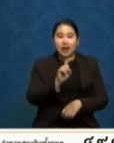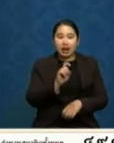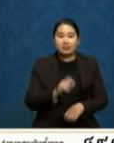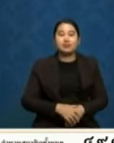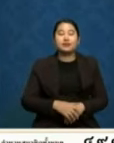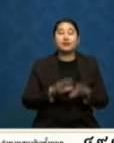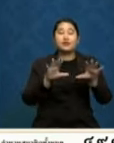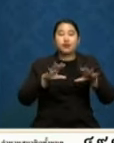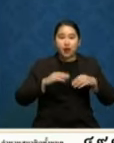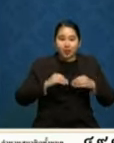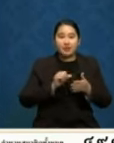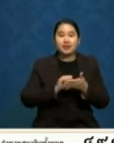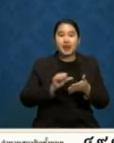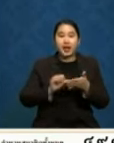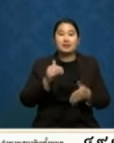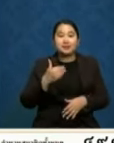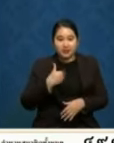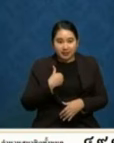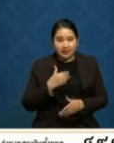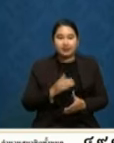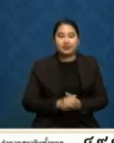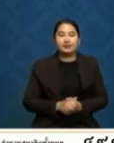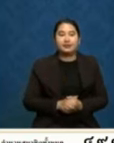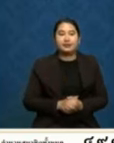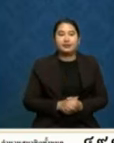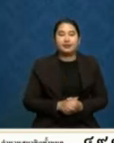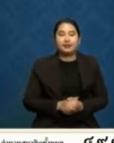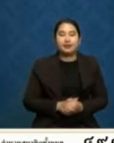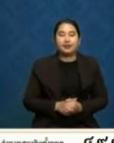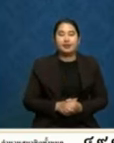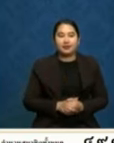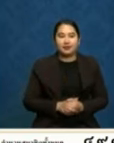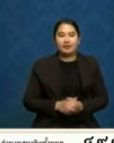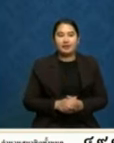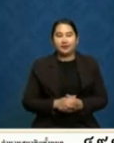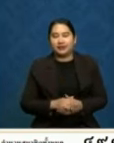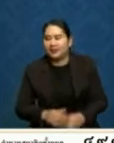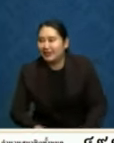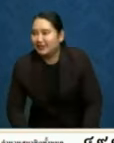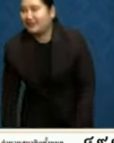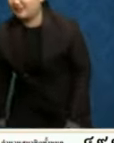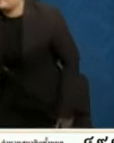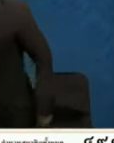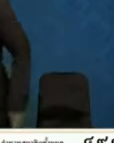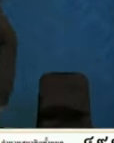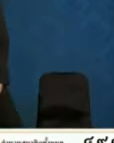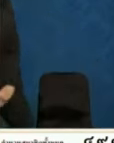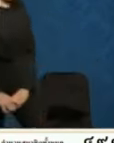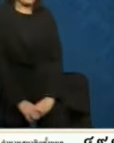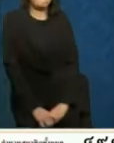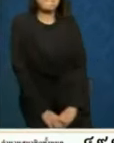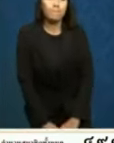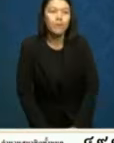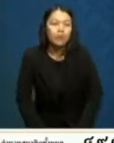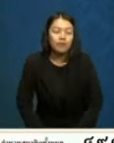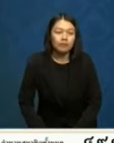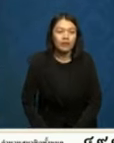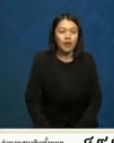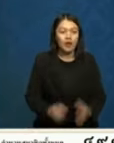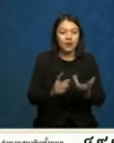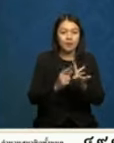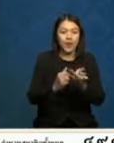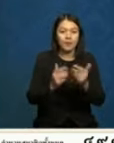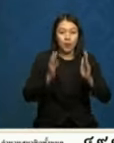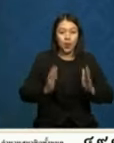เห็นสมควรให้มีการแก้ไขหรือไม่นะครับก่อนที่จะ ได้ลงมติผมขอตรวจสอบวงประชุ